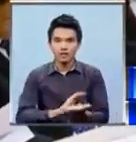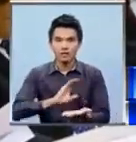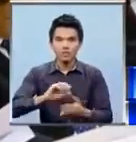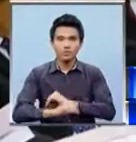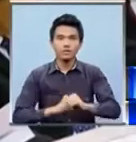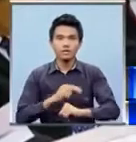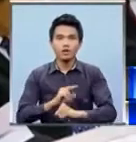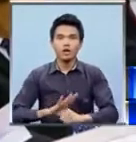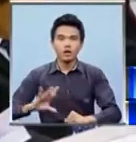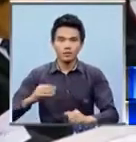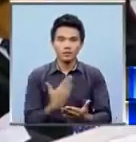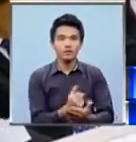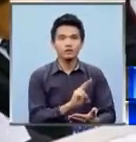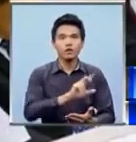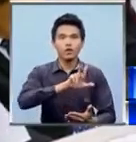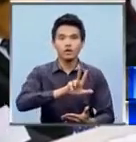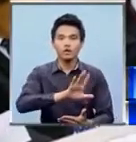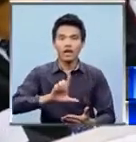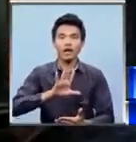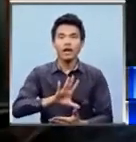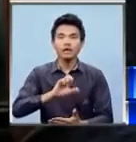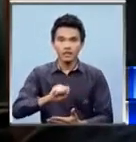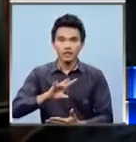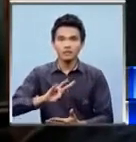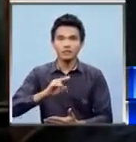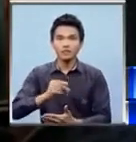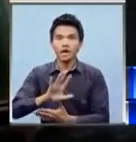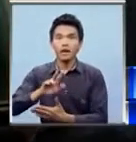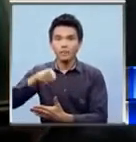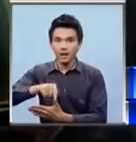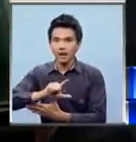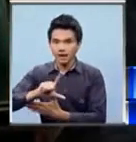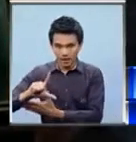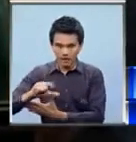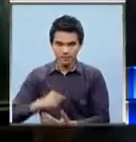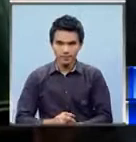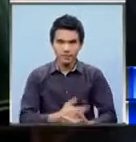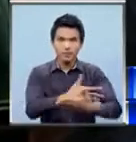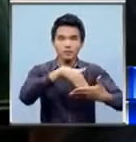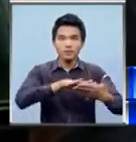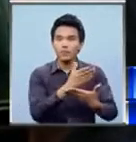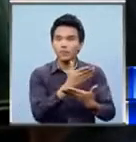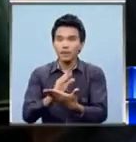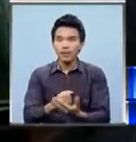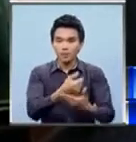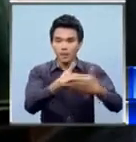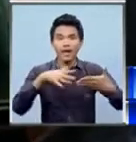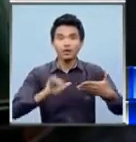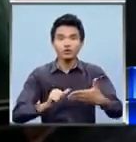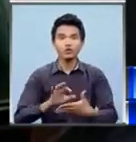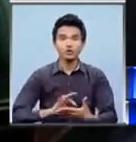2558วงเงิน 2,575,000 ล้านบาทแบ่งออกเป็น9ยุทธศาสตร์มุ่งเน้นลดความเหลื่อมล้ำกระจายราย